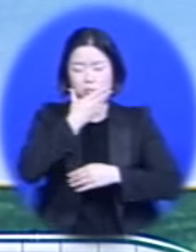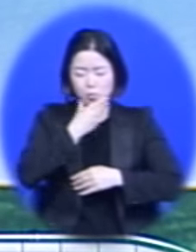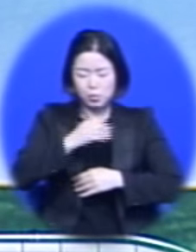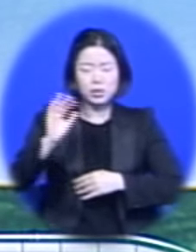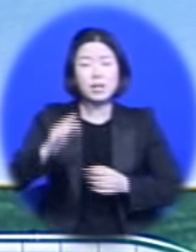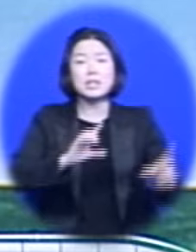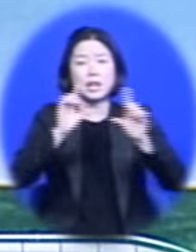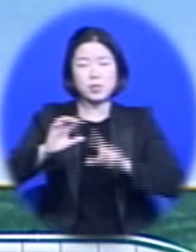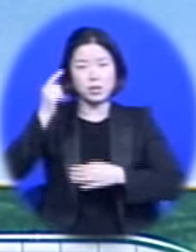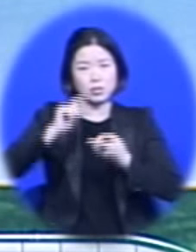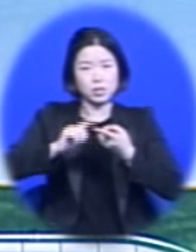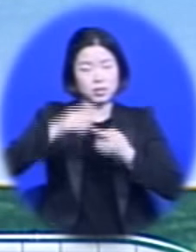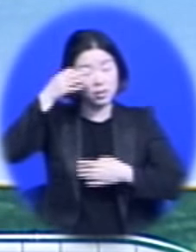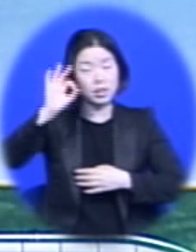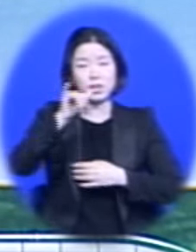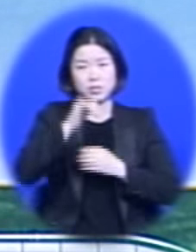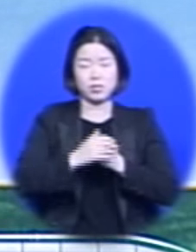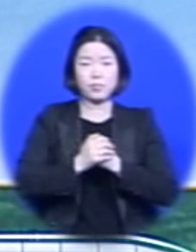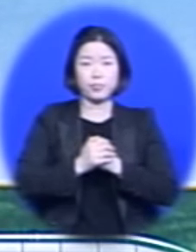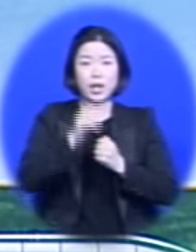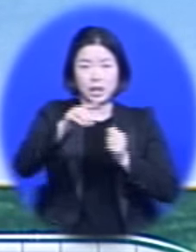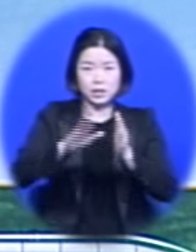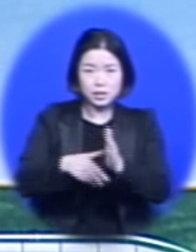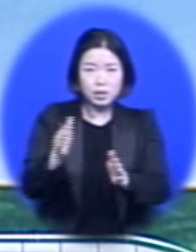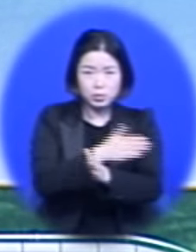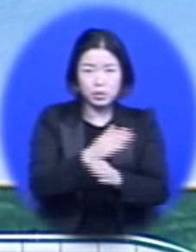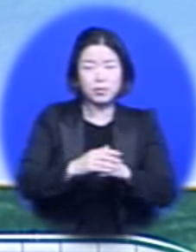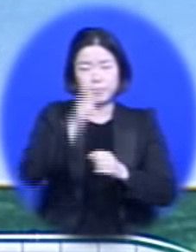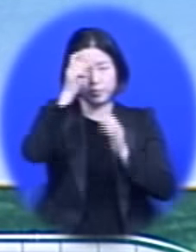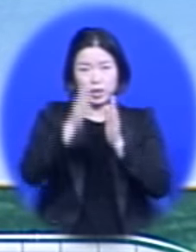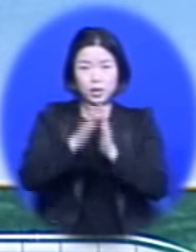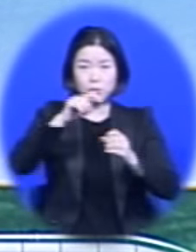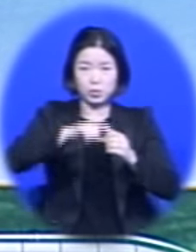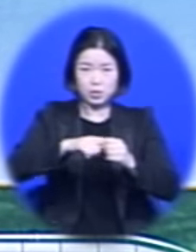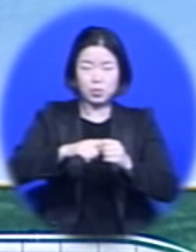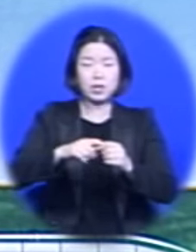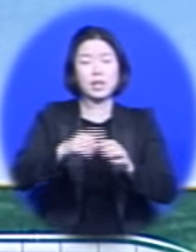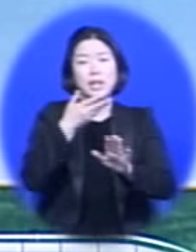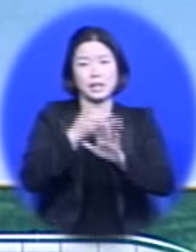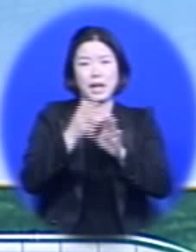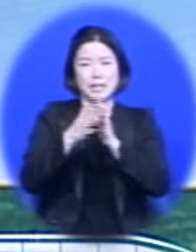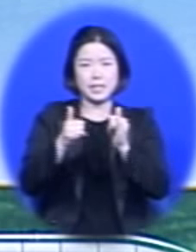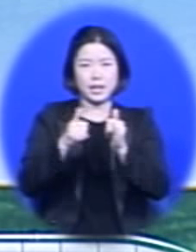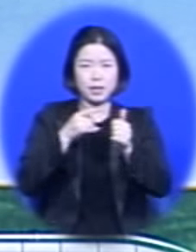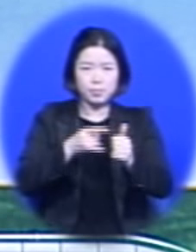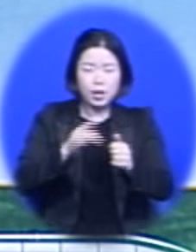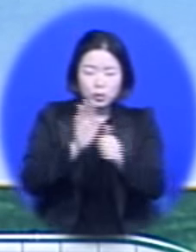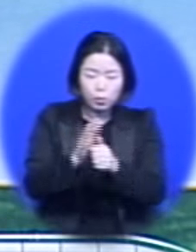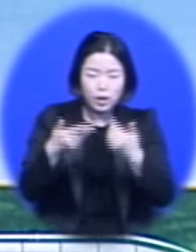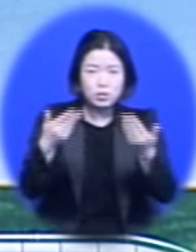깨달았어요. 그래서 그는 그때부터 기도 제목이 다른 사람을 도와주며 살기